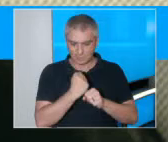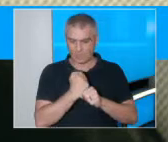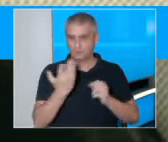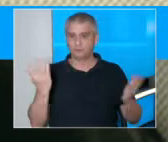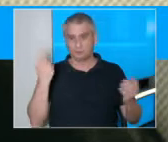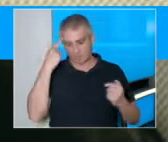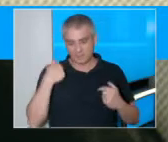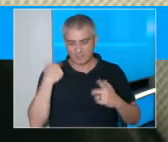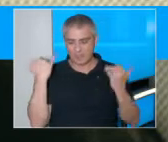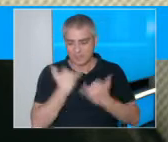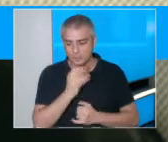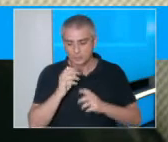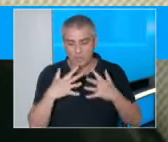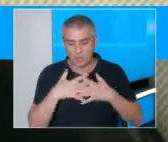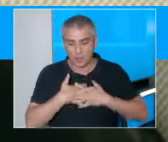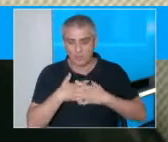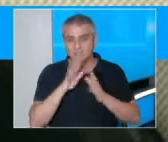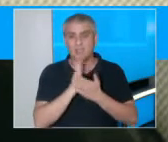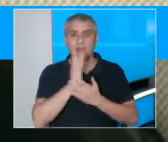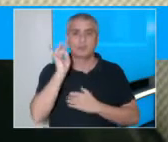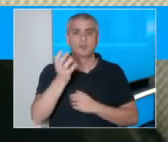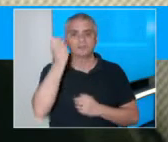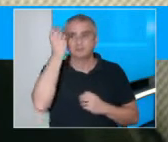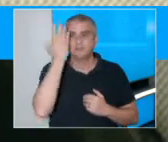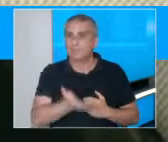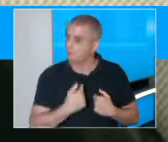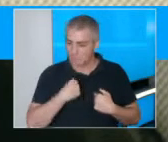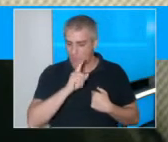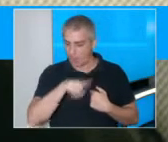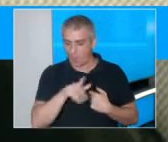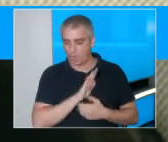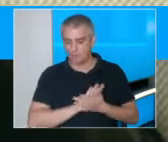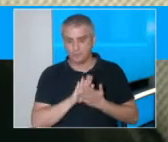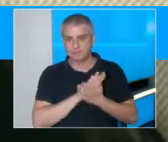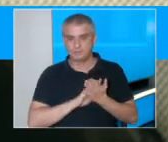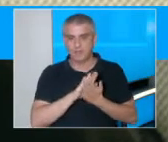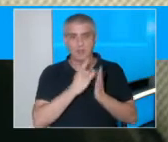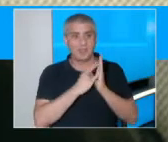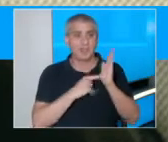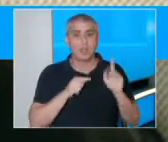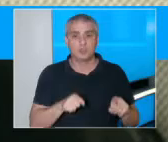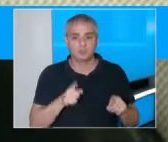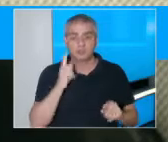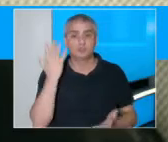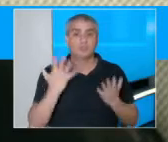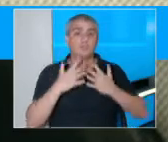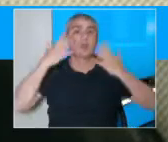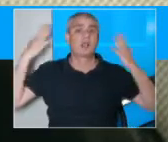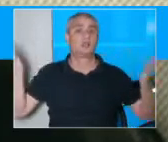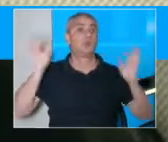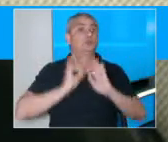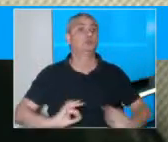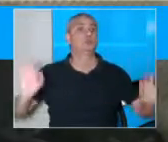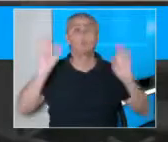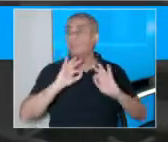את זה. דעתי, הטעות קשה של הקואליציה שהם החליטו להתנגד סתם. אני לא פוסל עניינית את הדחקיקה הזו. יש הבדל גדול, שום